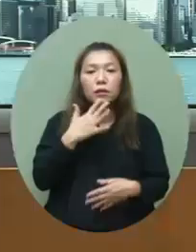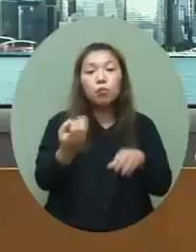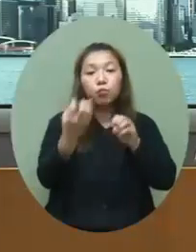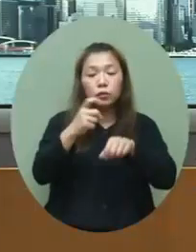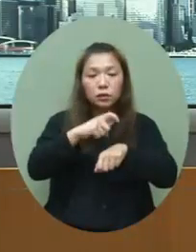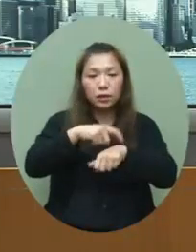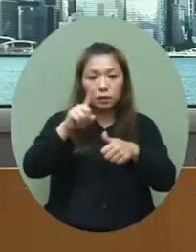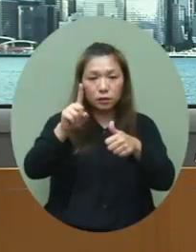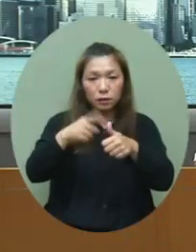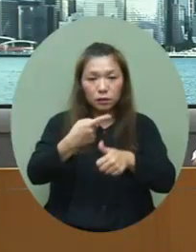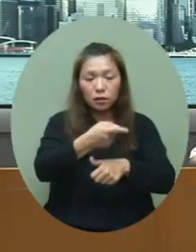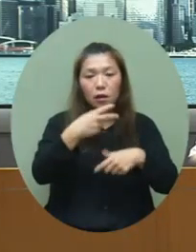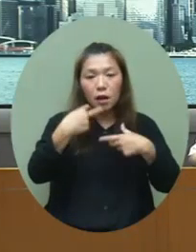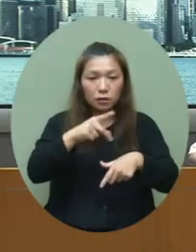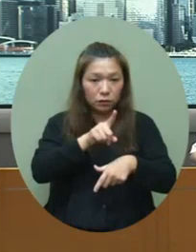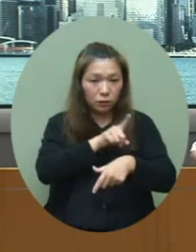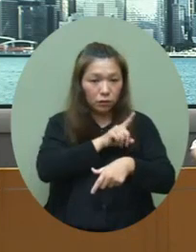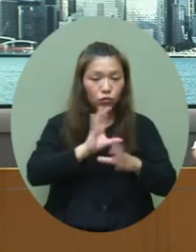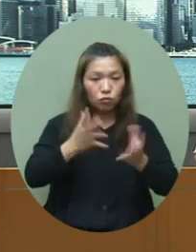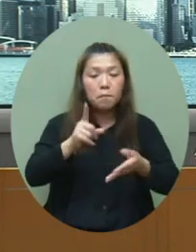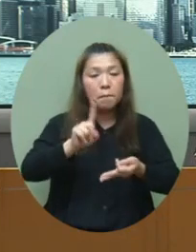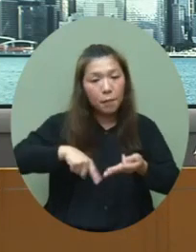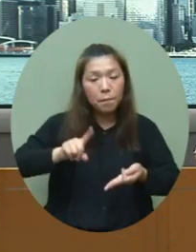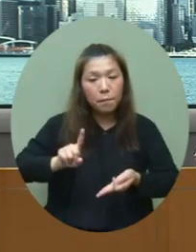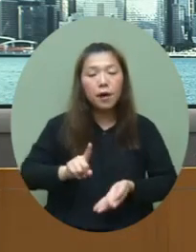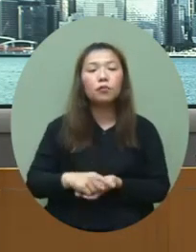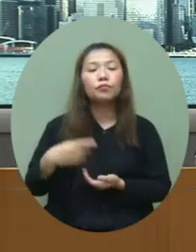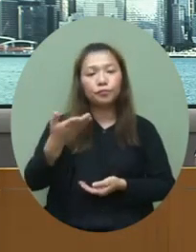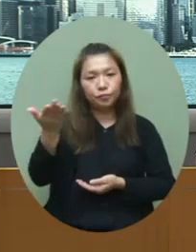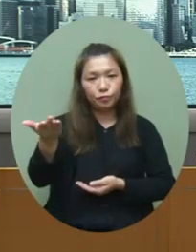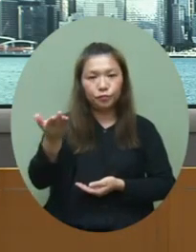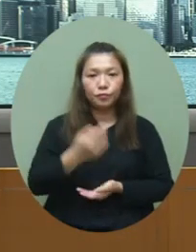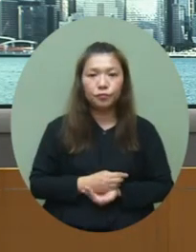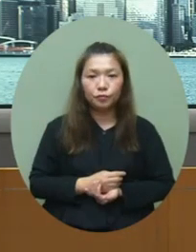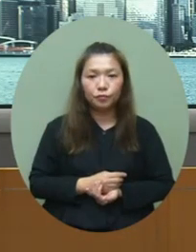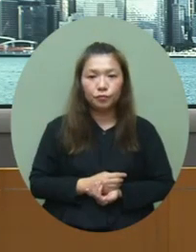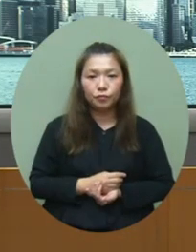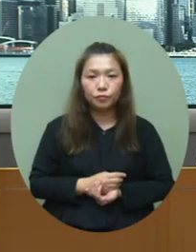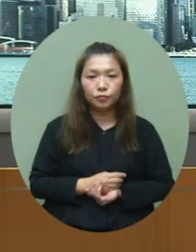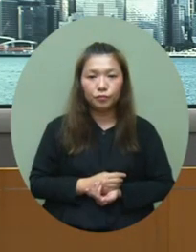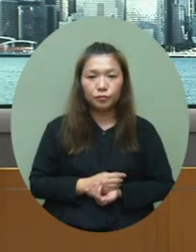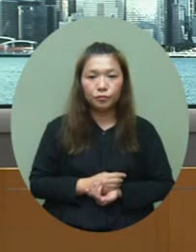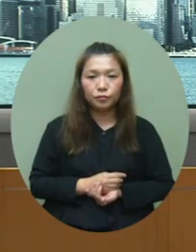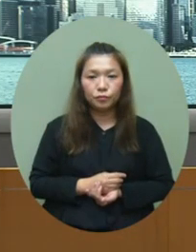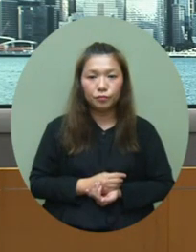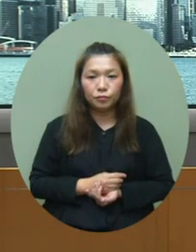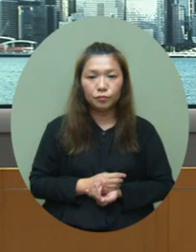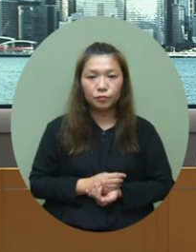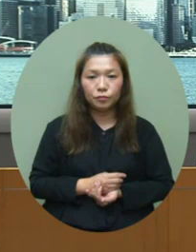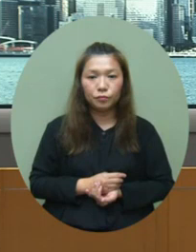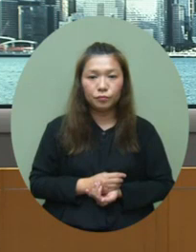問時間，請大家在發問前先介紹你代表的傳媒機構。右手邊前排最左手邊的位女士，